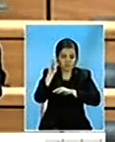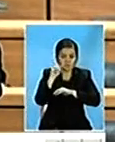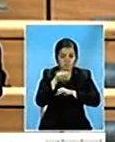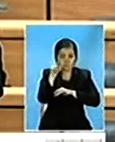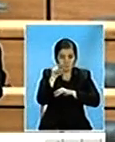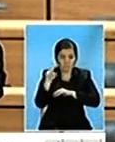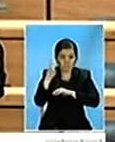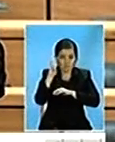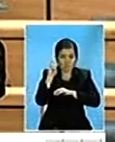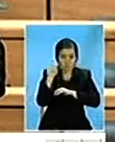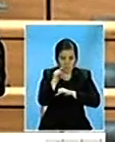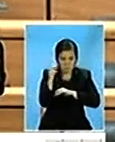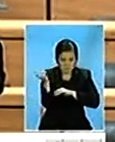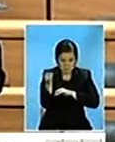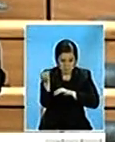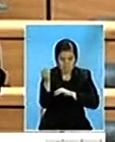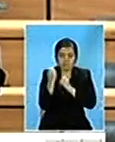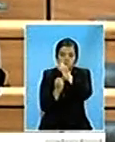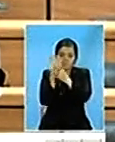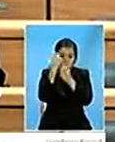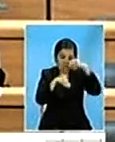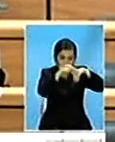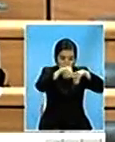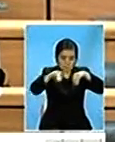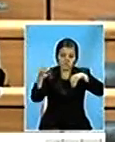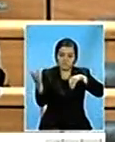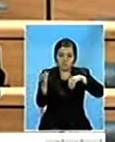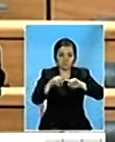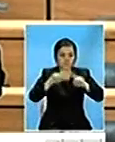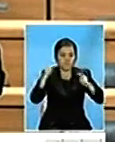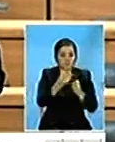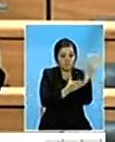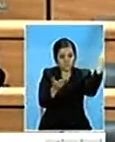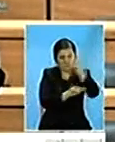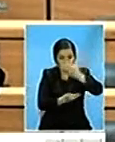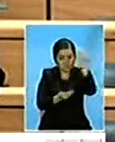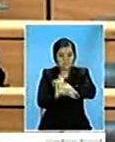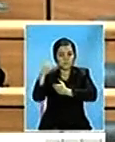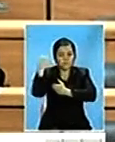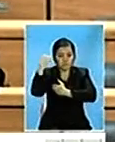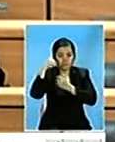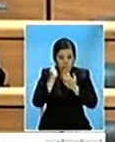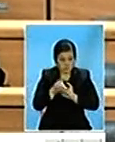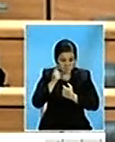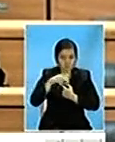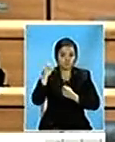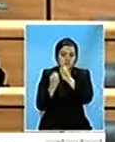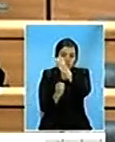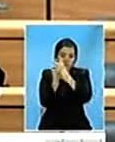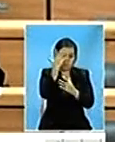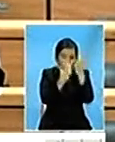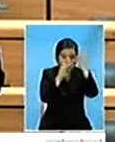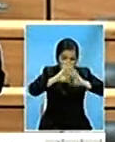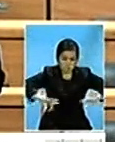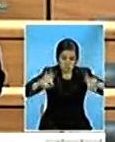ถือว่าน้อยมากนะครับและก็ถูกทำลายทุกปีทั้งที่พื้นที่ชุ่มน้ำมีความสำ